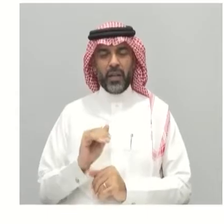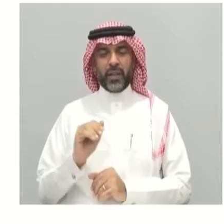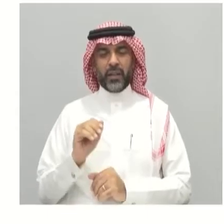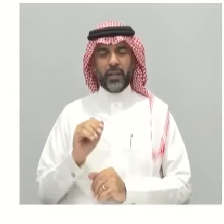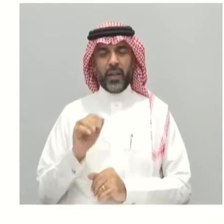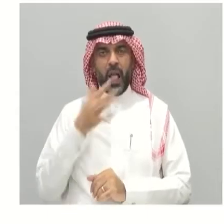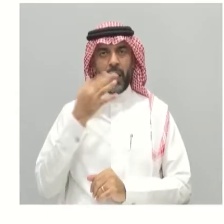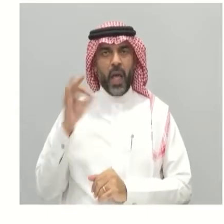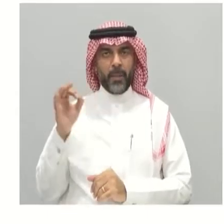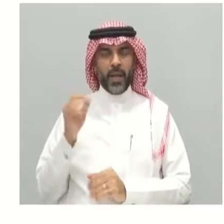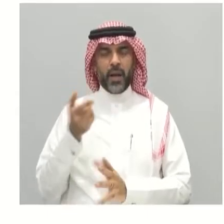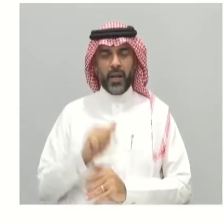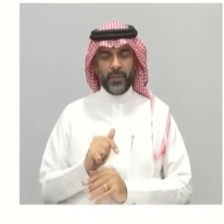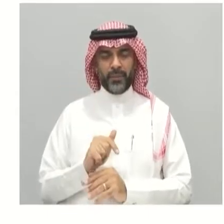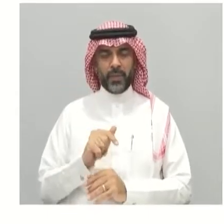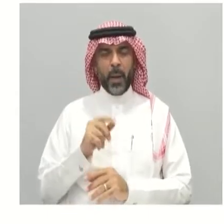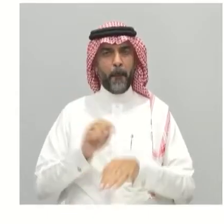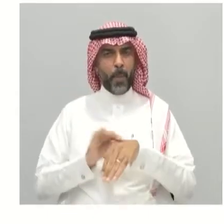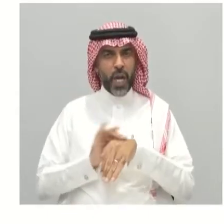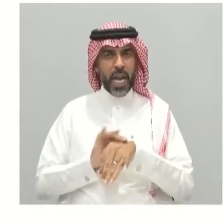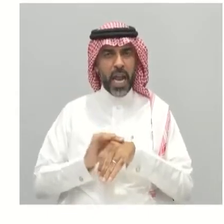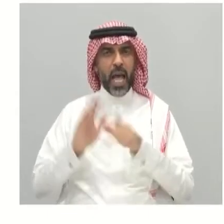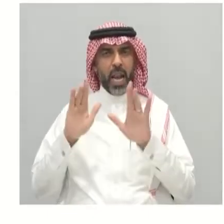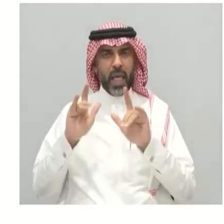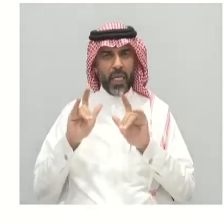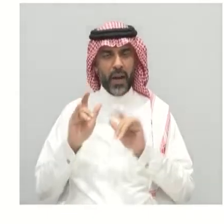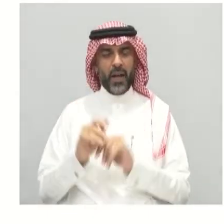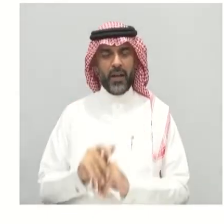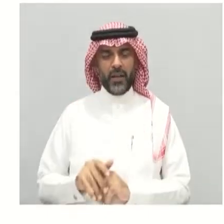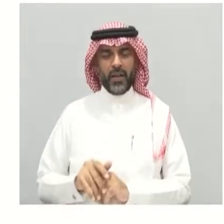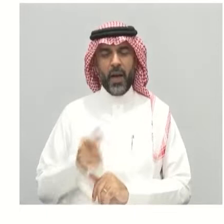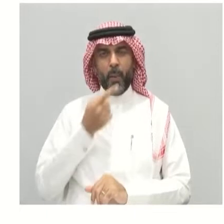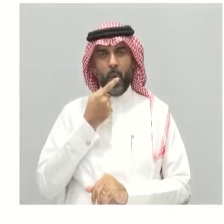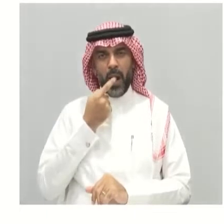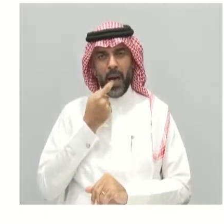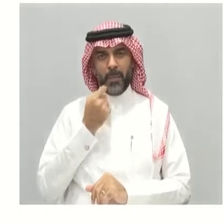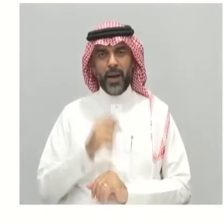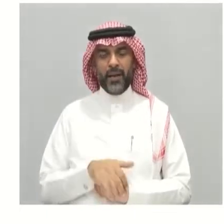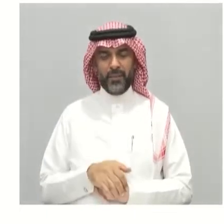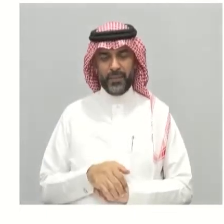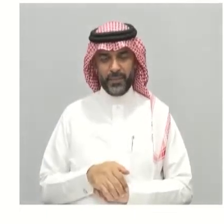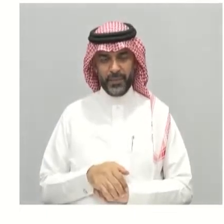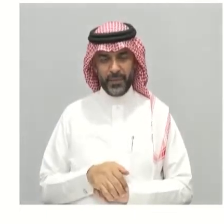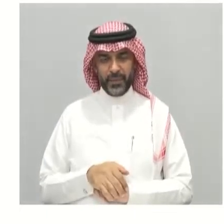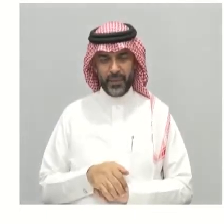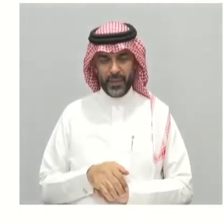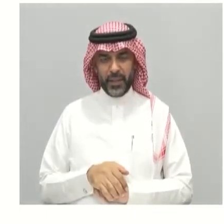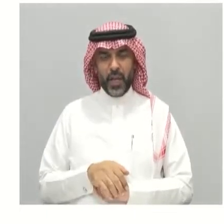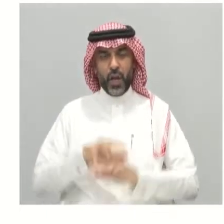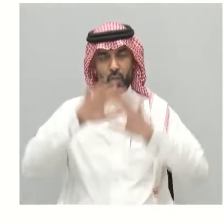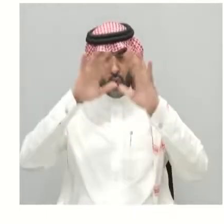الطحالب الذهبيه الطحالب البنيه الطحالب الخضراء والطحالب الحمراء اذا